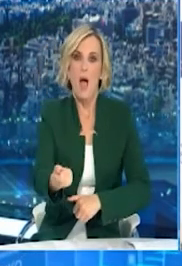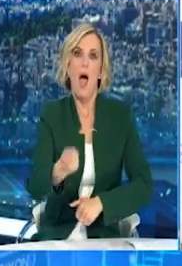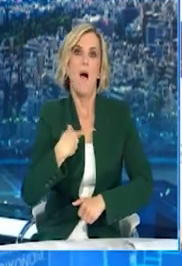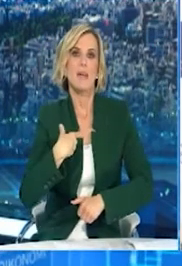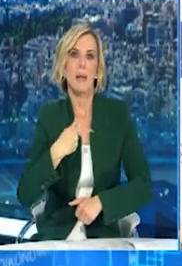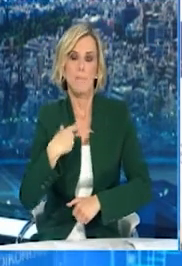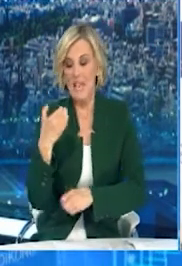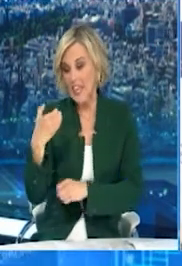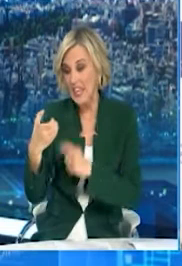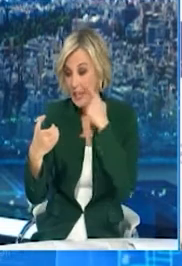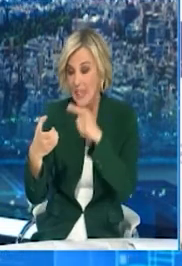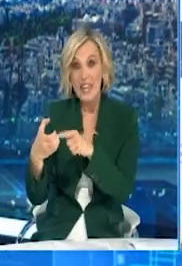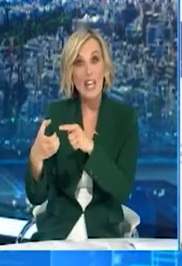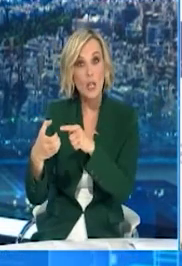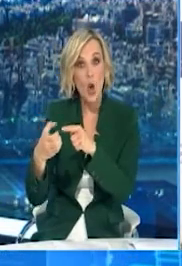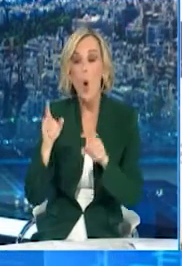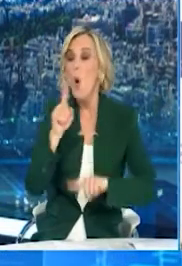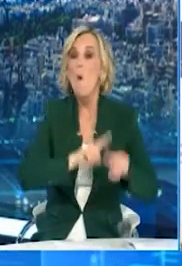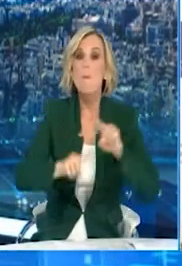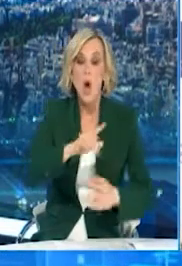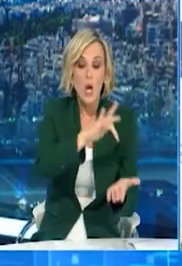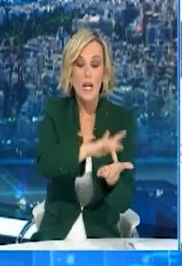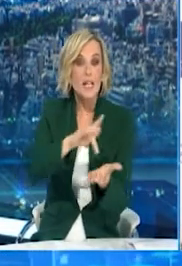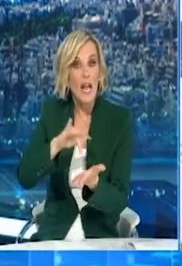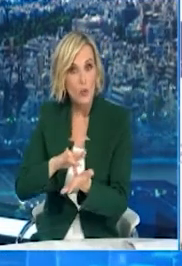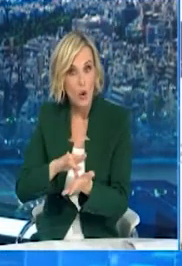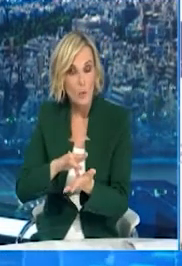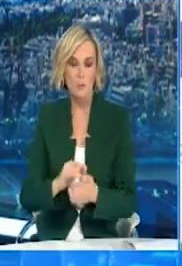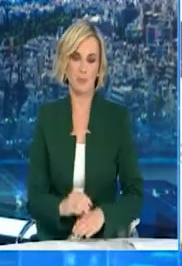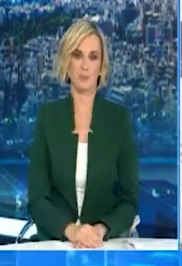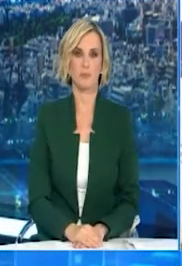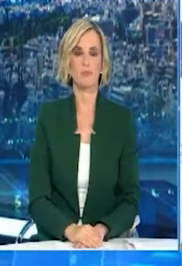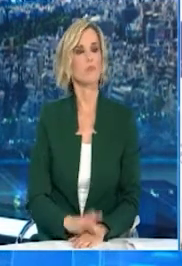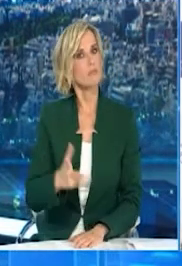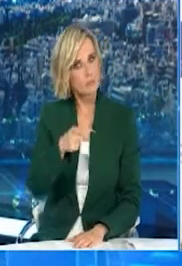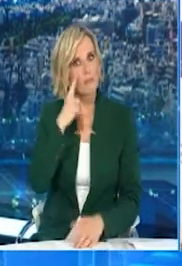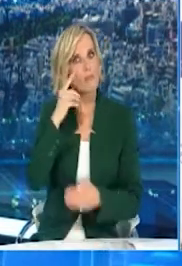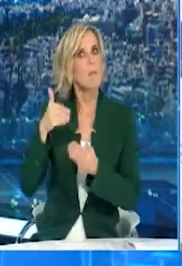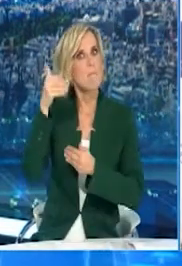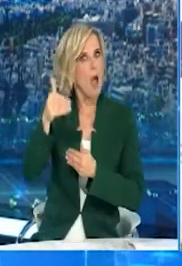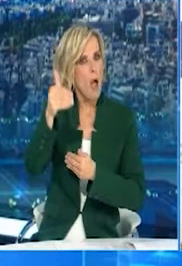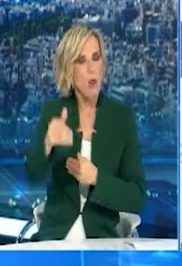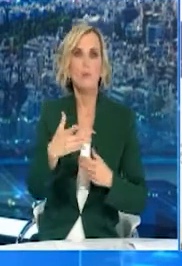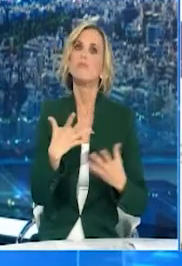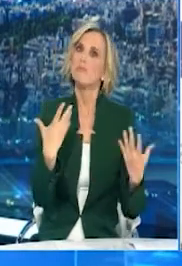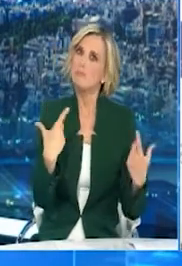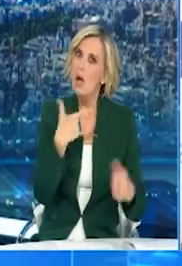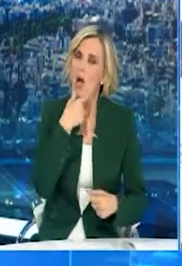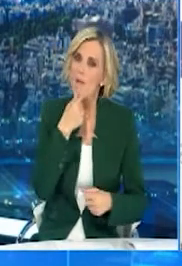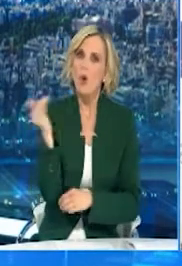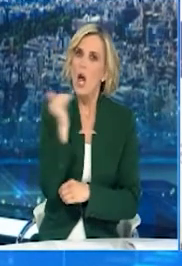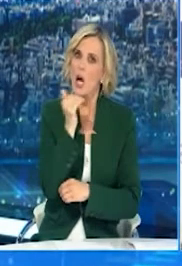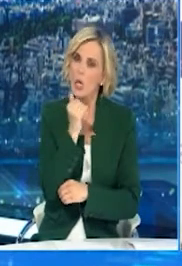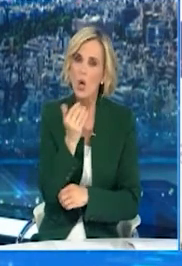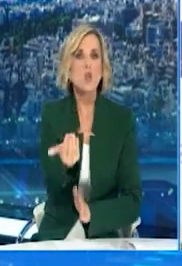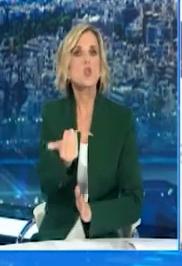το επιβεβαιώσουν ή όχι. Έτσι, δικαιούχοι πολίτες με μελλοντικά ραντεβού θα έχουν την ευκαιρία να εμβολιαστούν